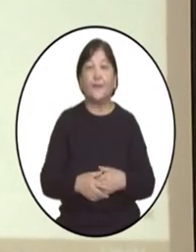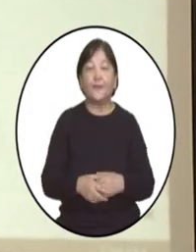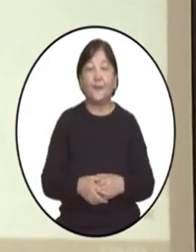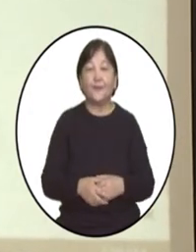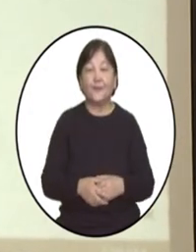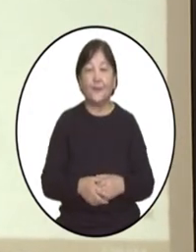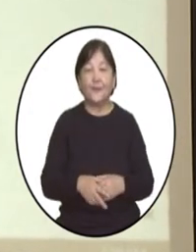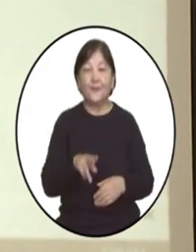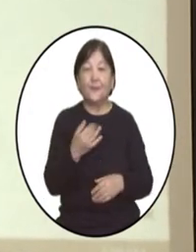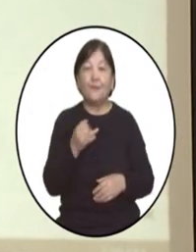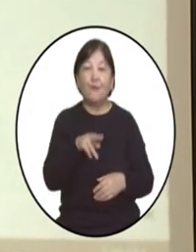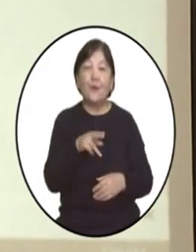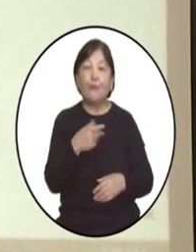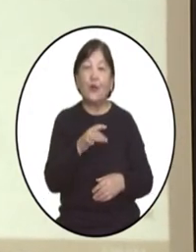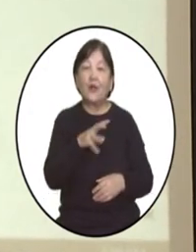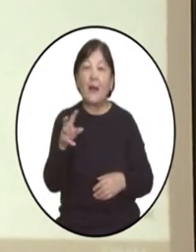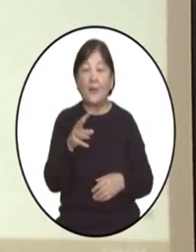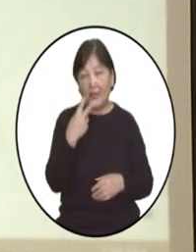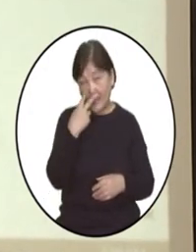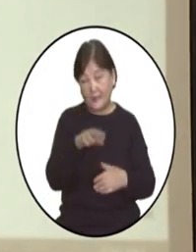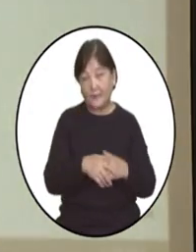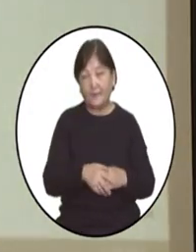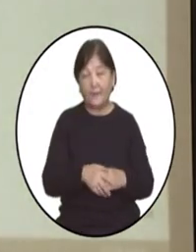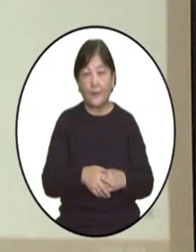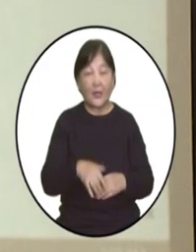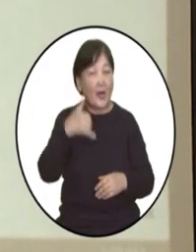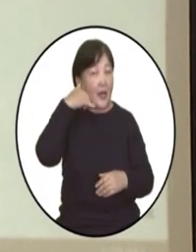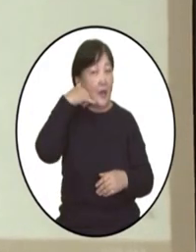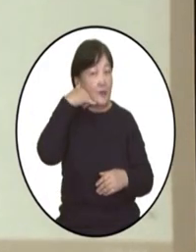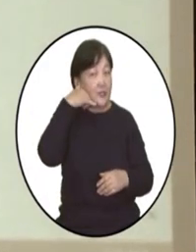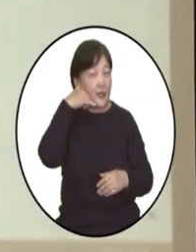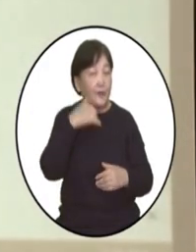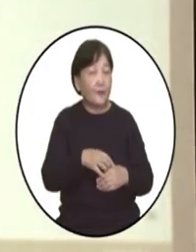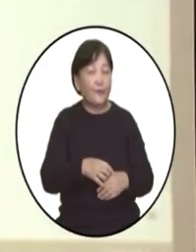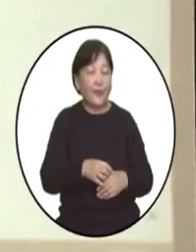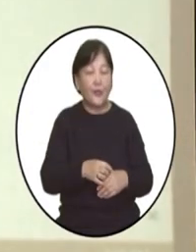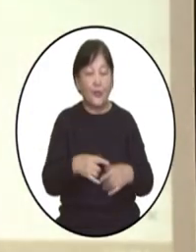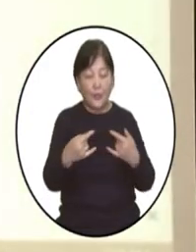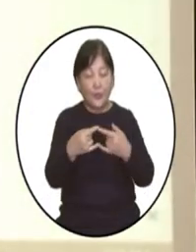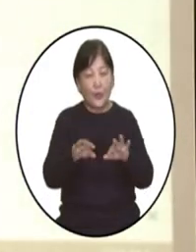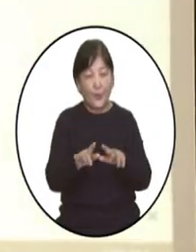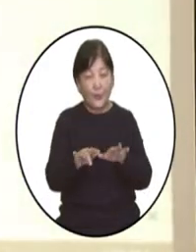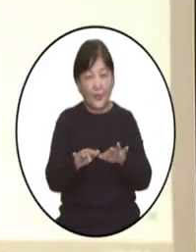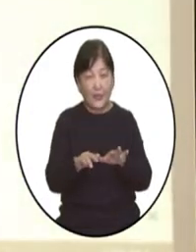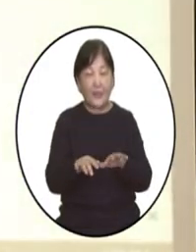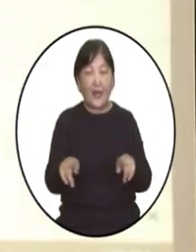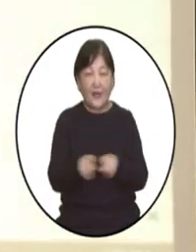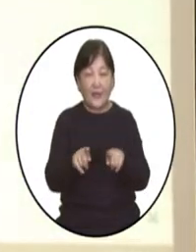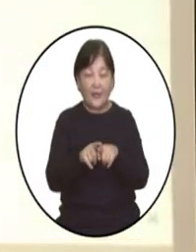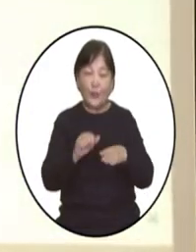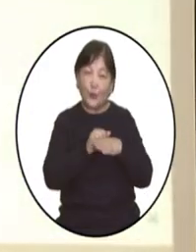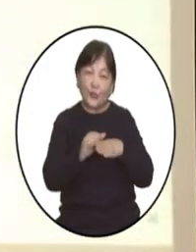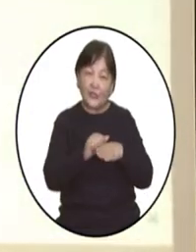PID програм. За, бүгдээрээ энийг сайн ажиглаад гар утсан дээрээ болон өөртөө консорын компьютер дээрээ суулгаад энэ туршилтыг хийж